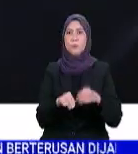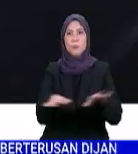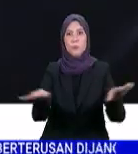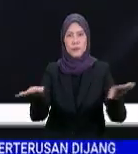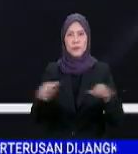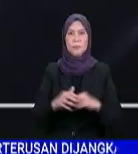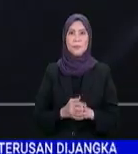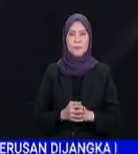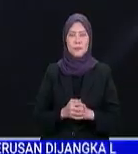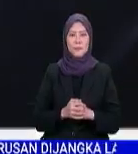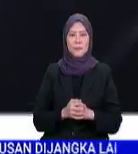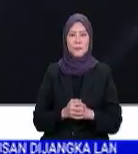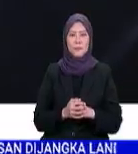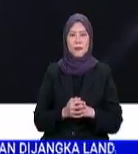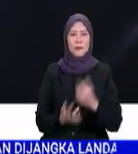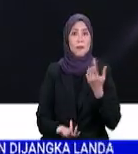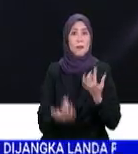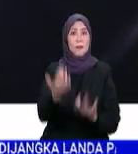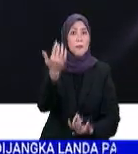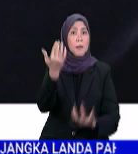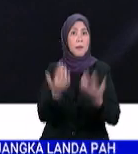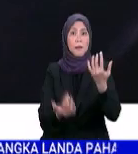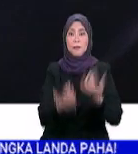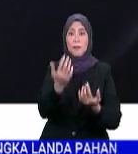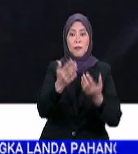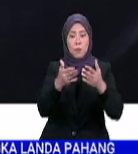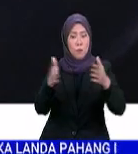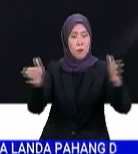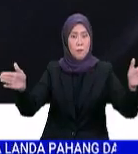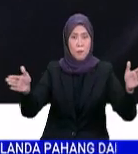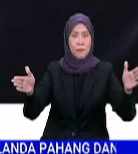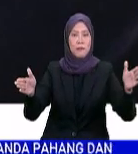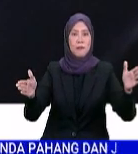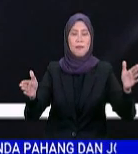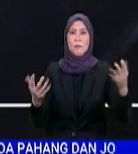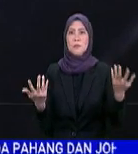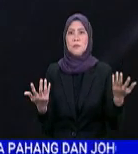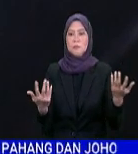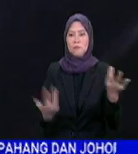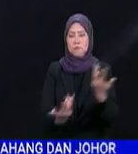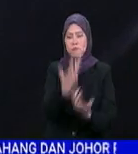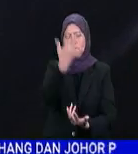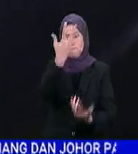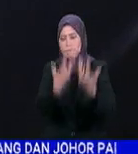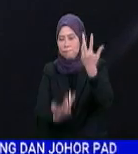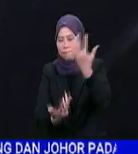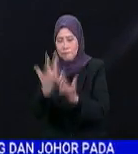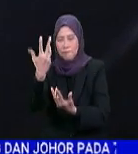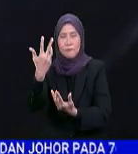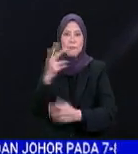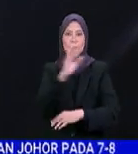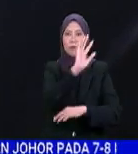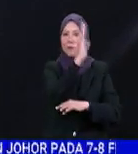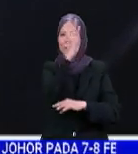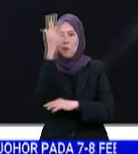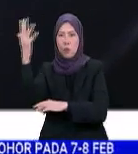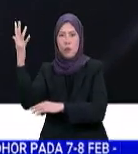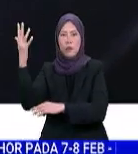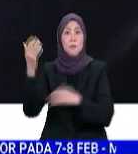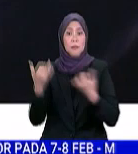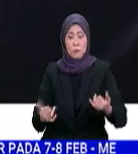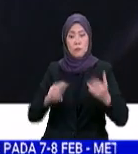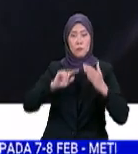Kebakaran terbuka. Terbuka mana lalang, semak, kebun. Ini musim panas ni orang nak start bersihkan